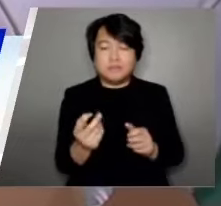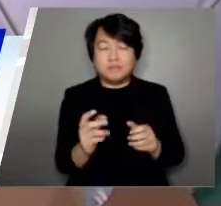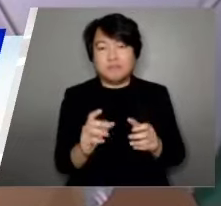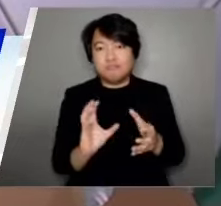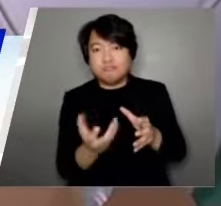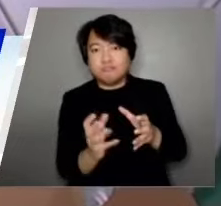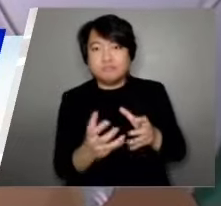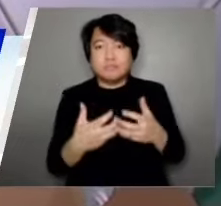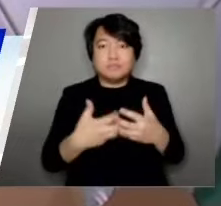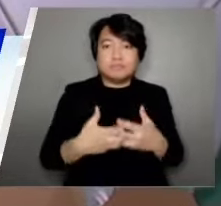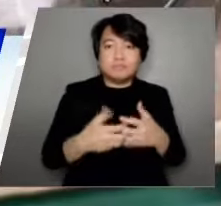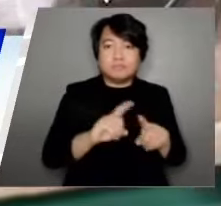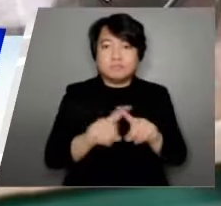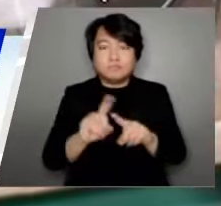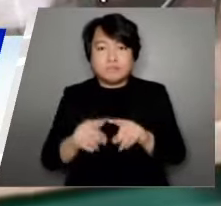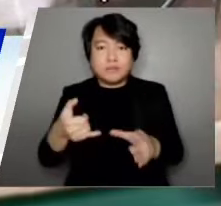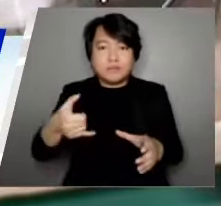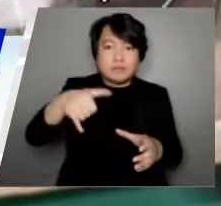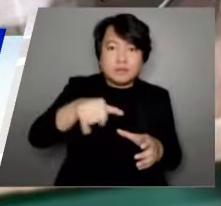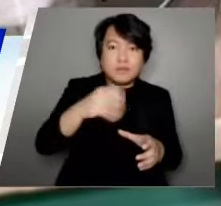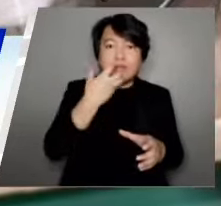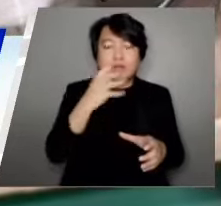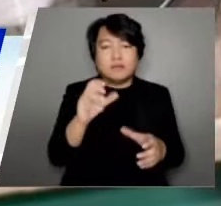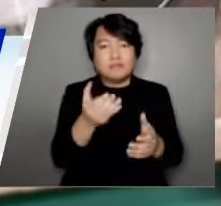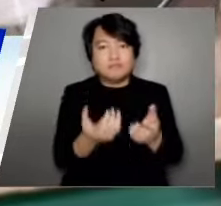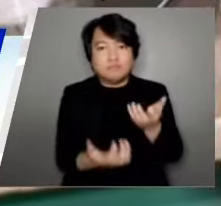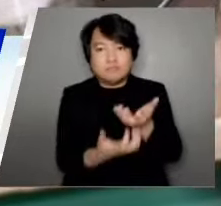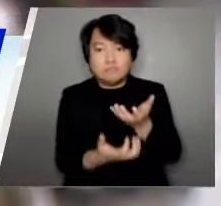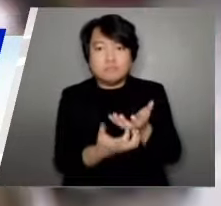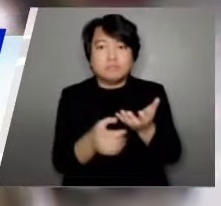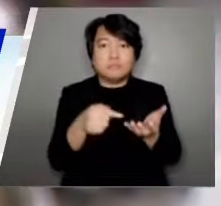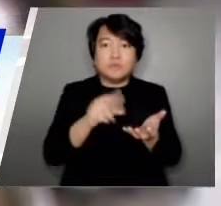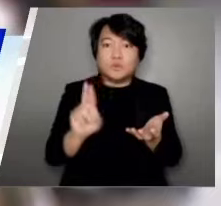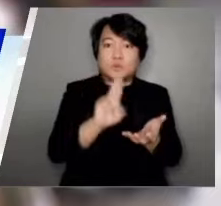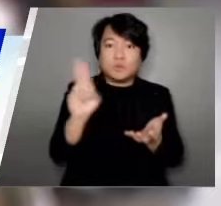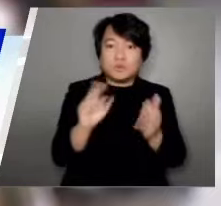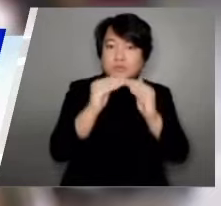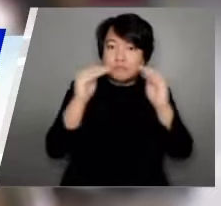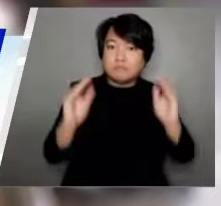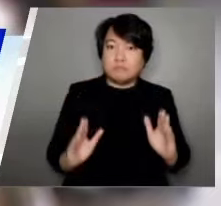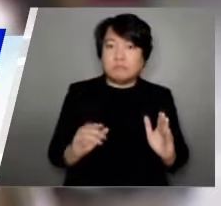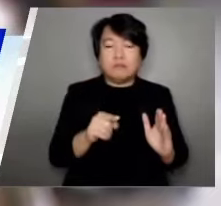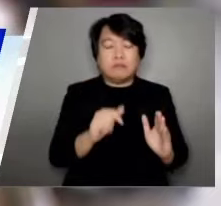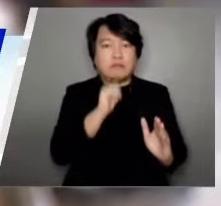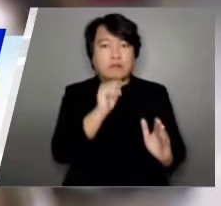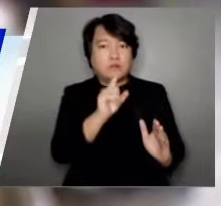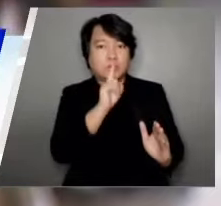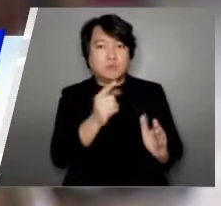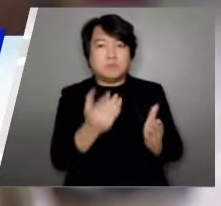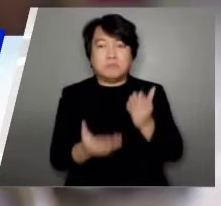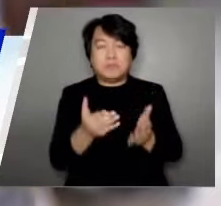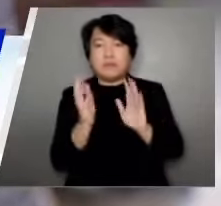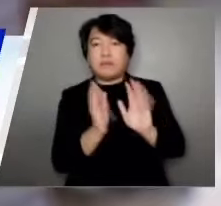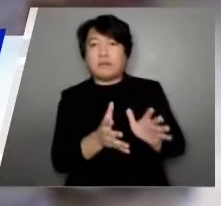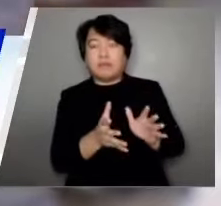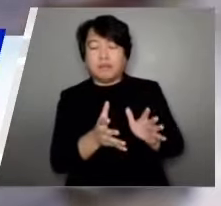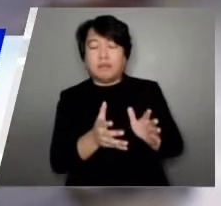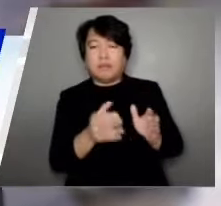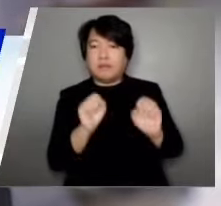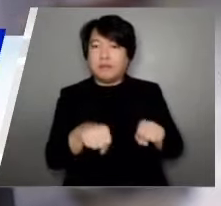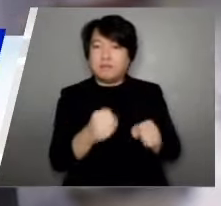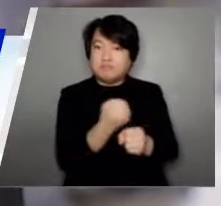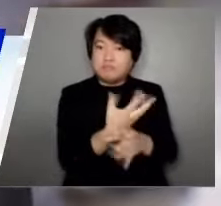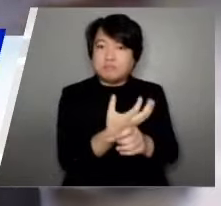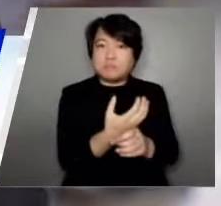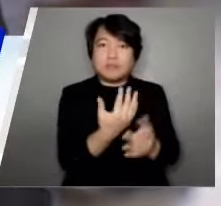nyo, mga panluto nyo, mga gamit nyo sa bahay, hindi kayo nakakatiyak, maiwan nyo, baka sumabog, baka sunog, baka pinsala sa